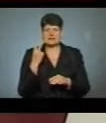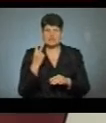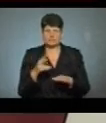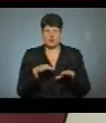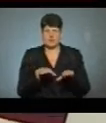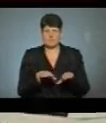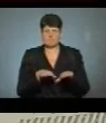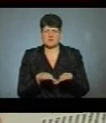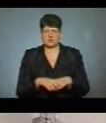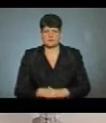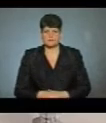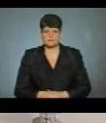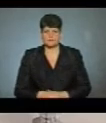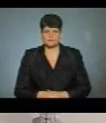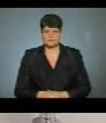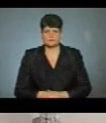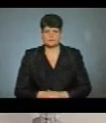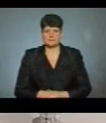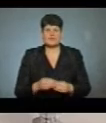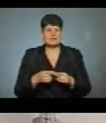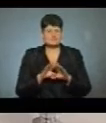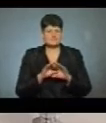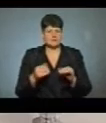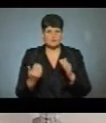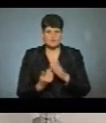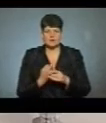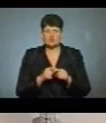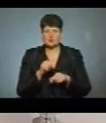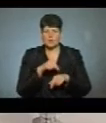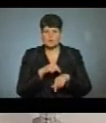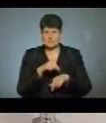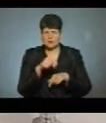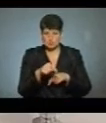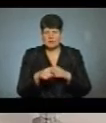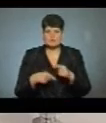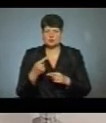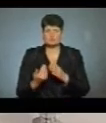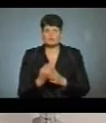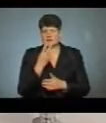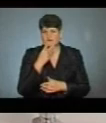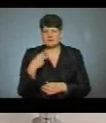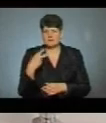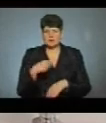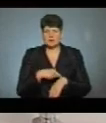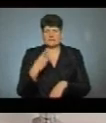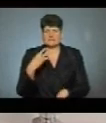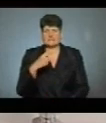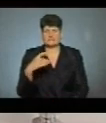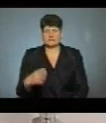2 швейних машинках. Це вся інформація на цю годину. Наступний випуск дивіться о 20:30.